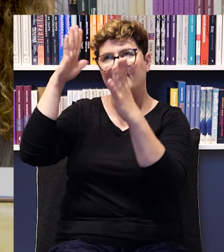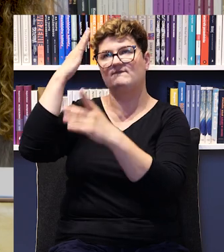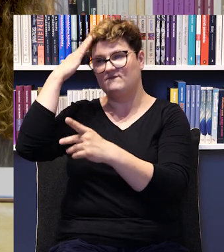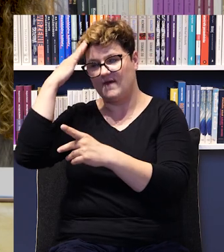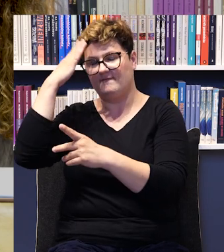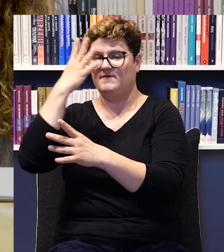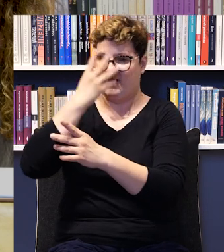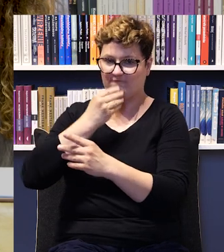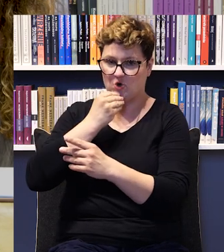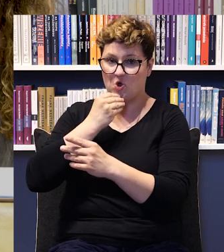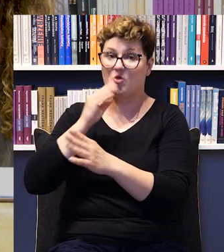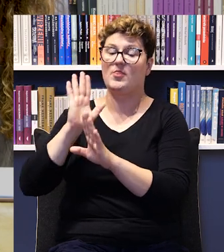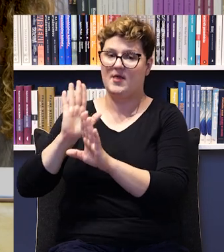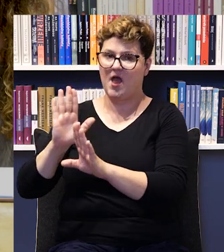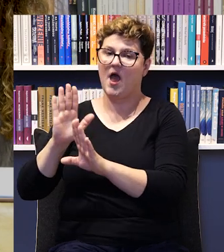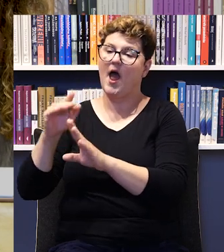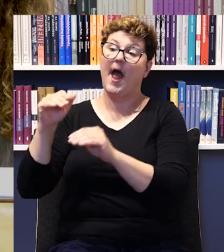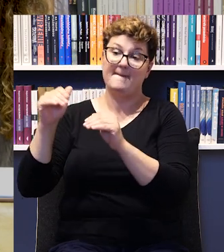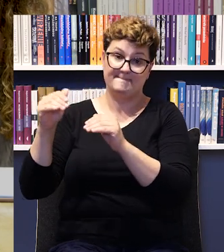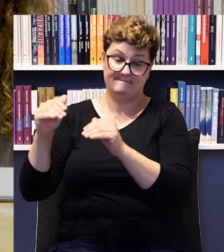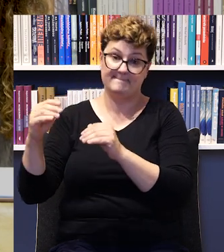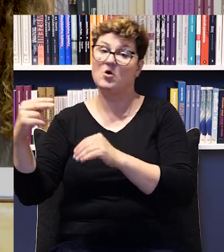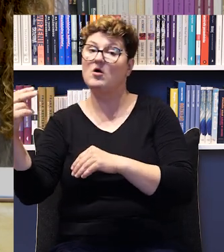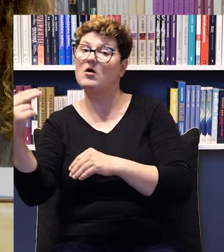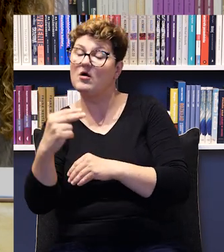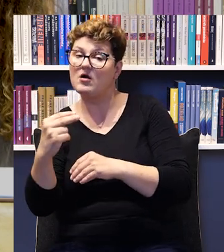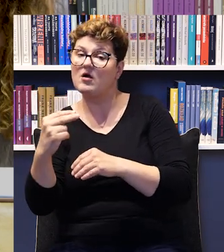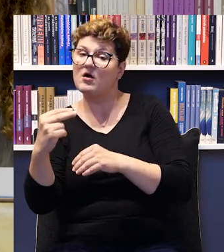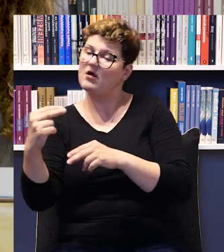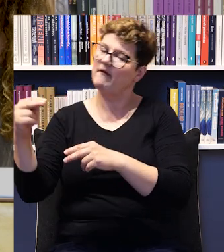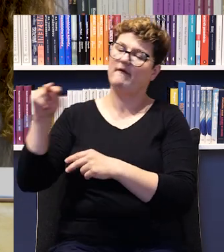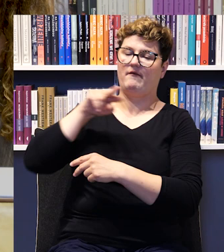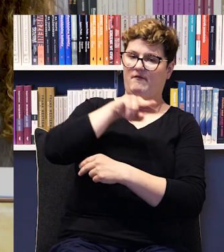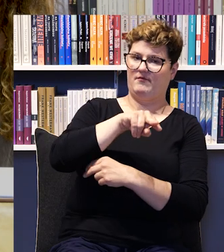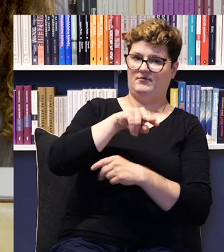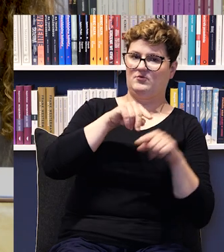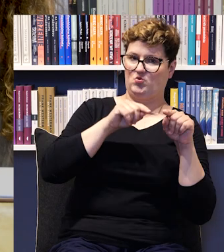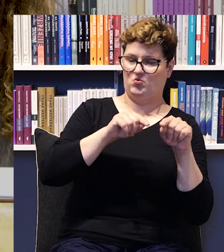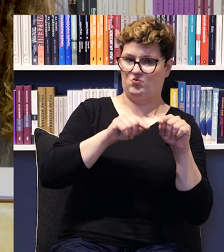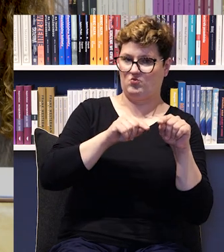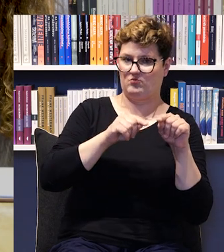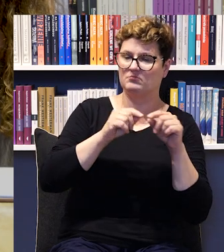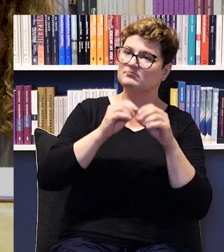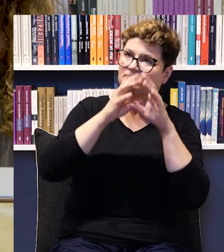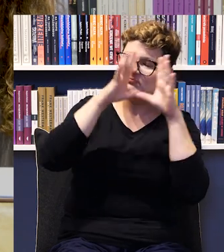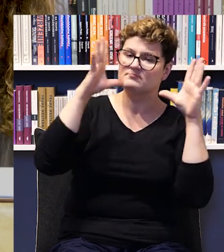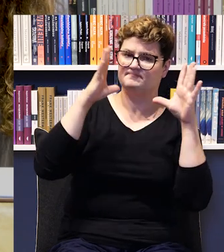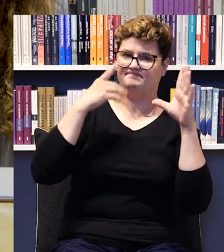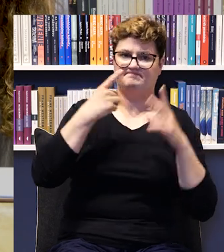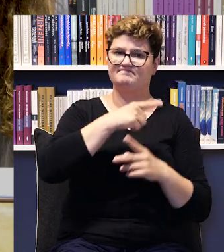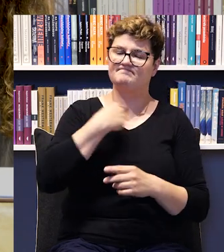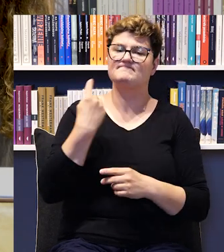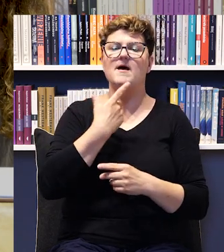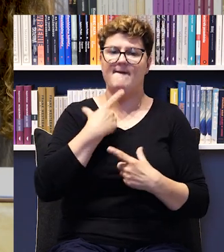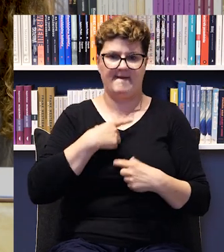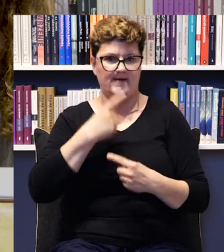możemy przez chwilę popatrzeć na to, jak to wygląda jednak z tej drugiej strony i się zastanawiać, dlaczego w